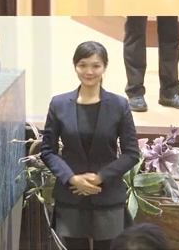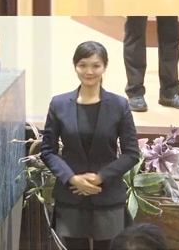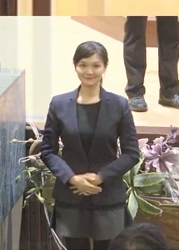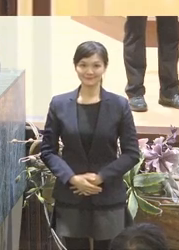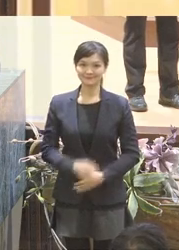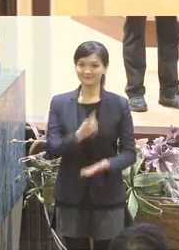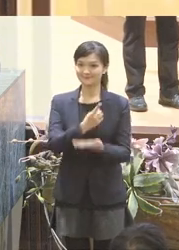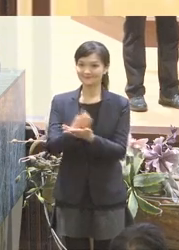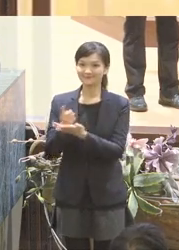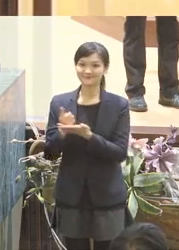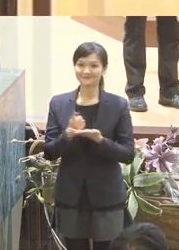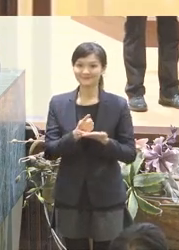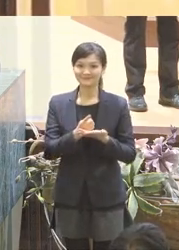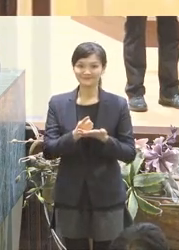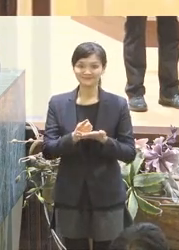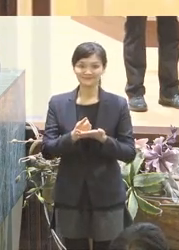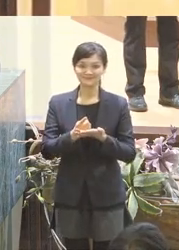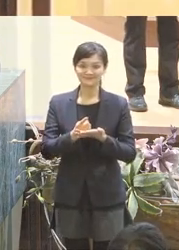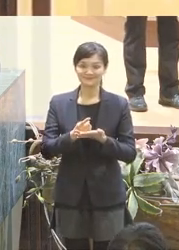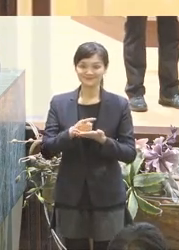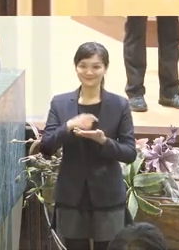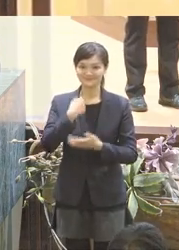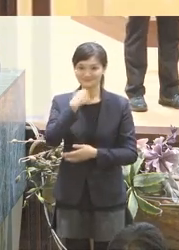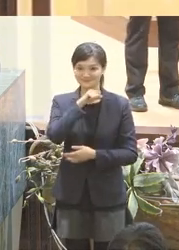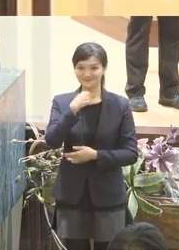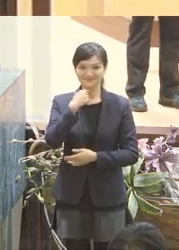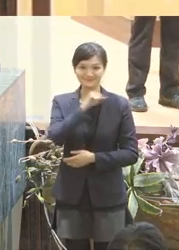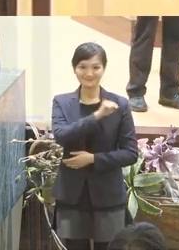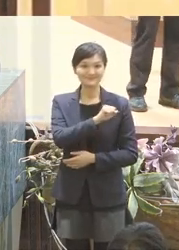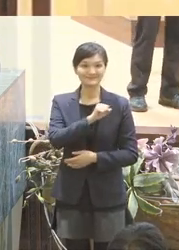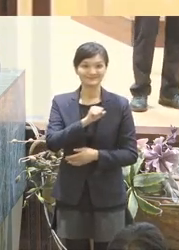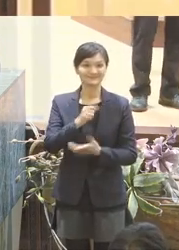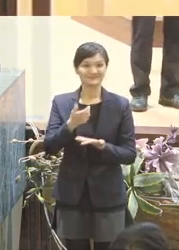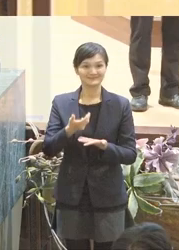各位亲爱的台湾的